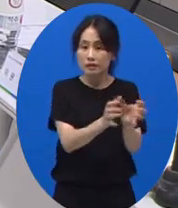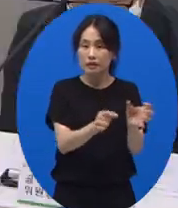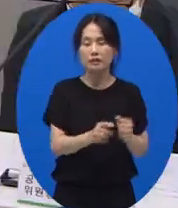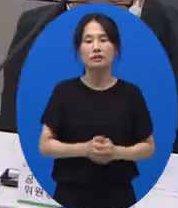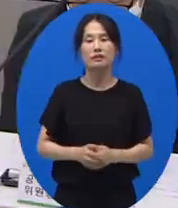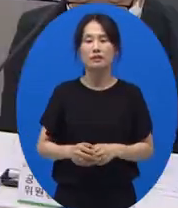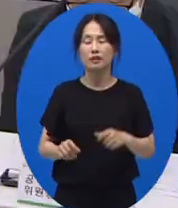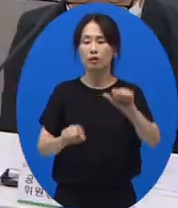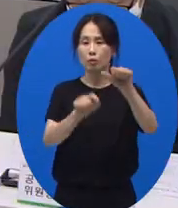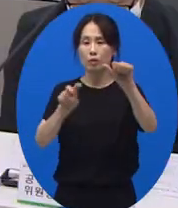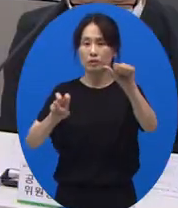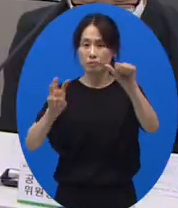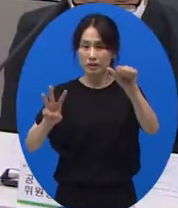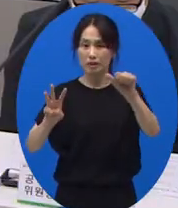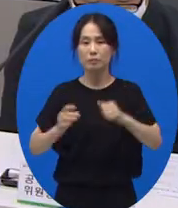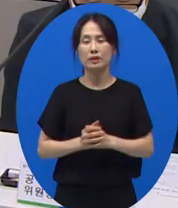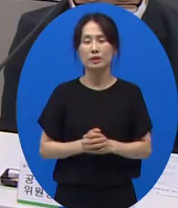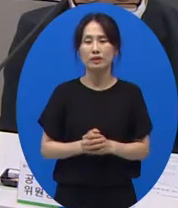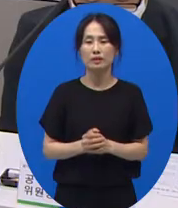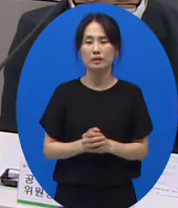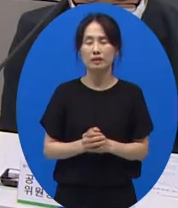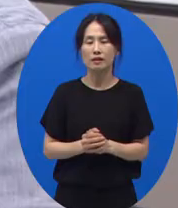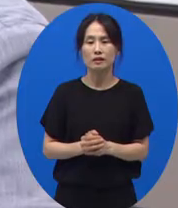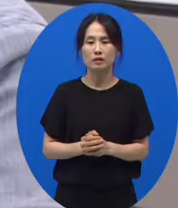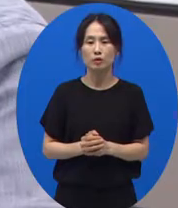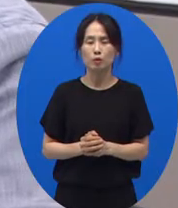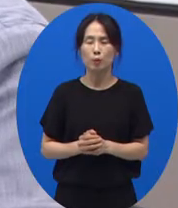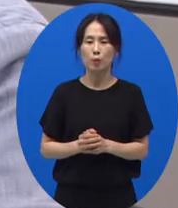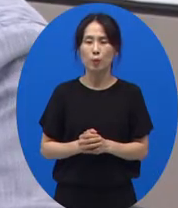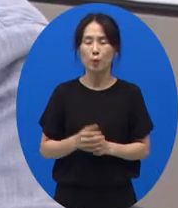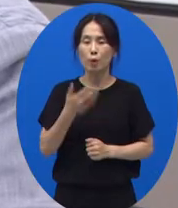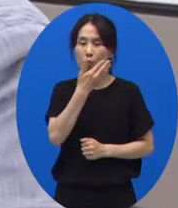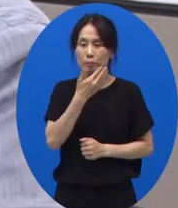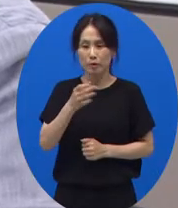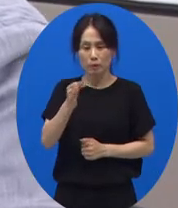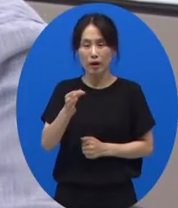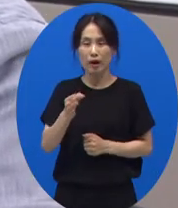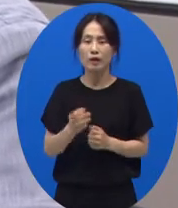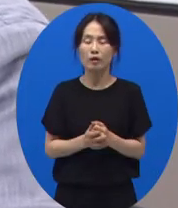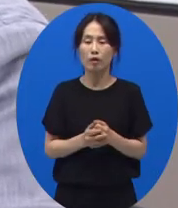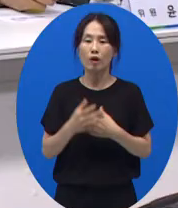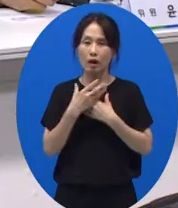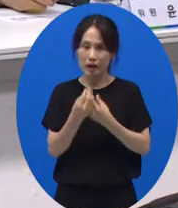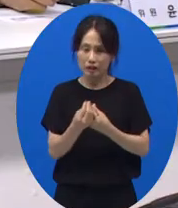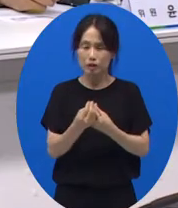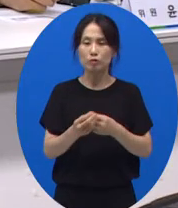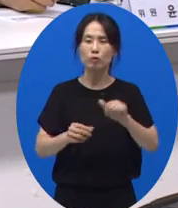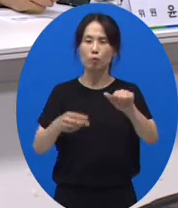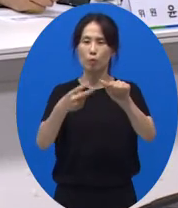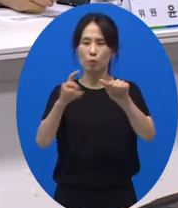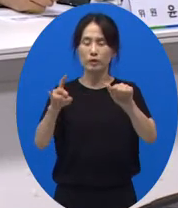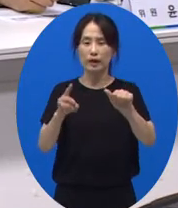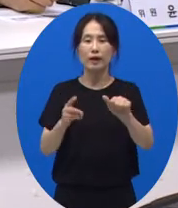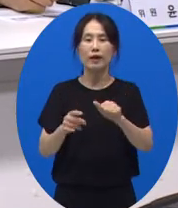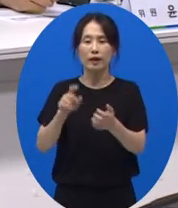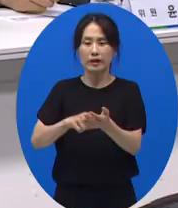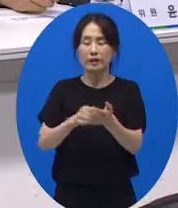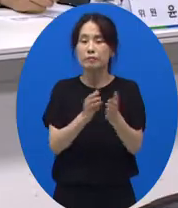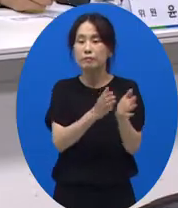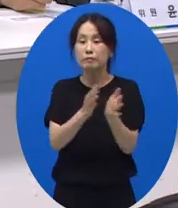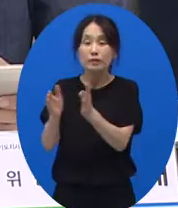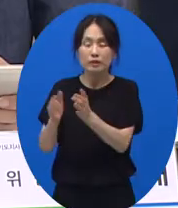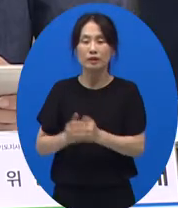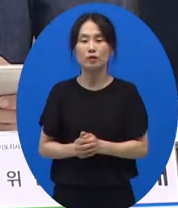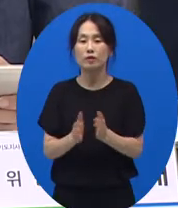23일 비상경제대책회의를 열고 농어업인 면세유 지원, 비료 가격 안정 지원 등 5대 긴급 대책을 마련하고 즉시 시행에